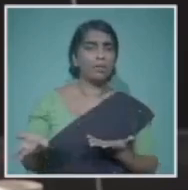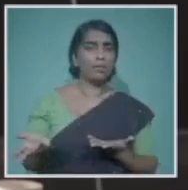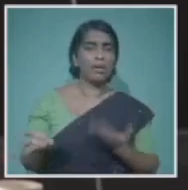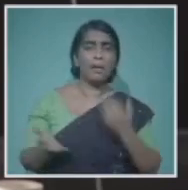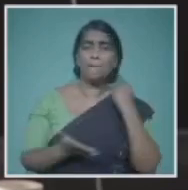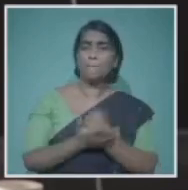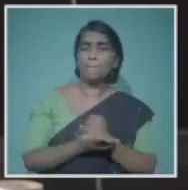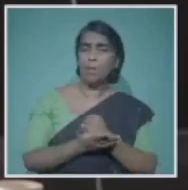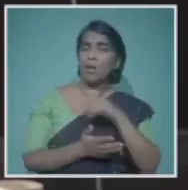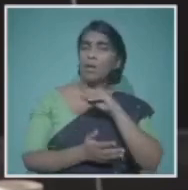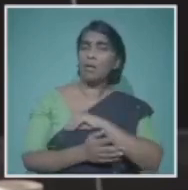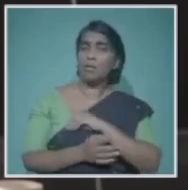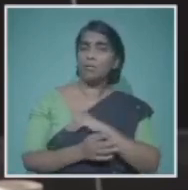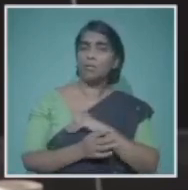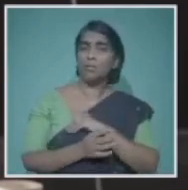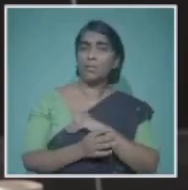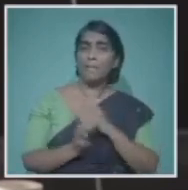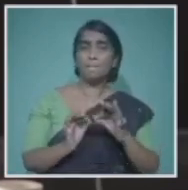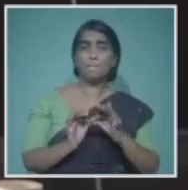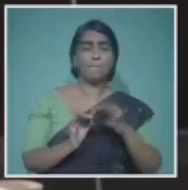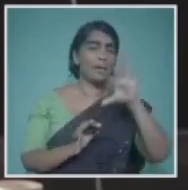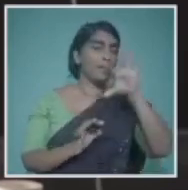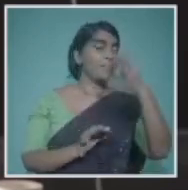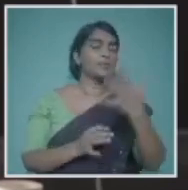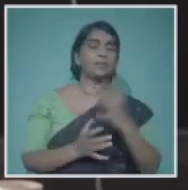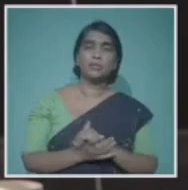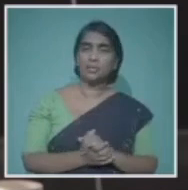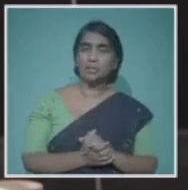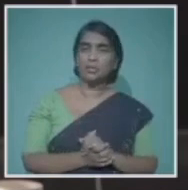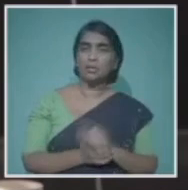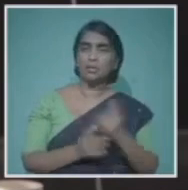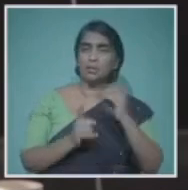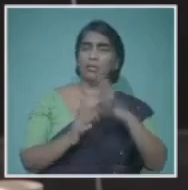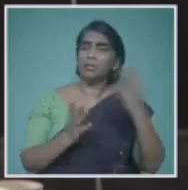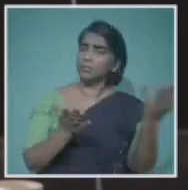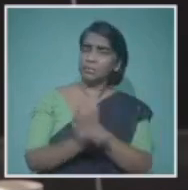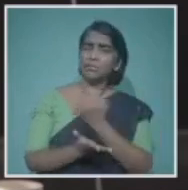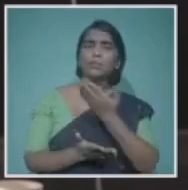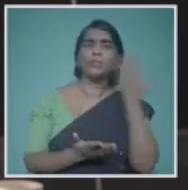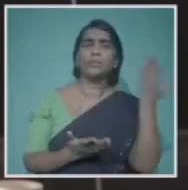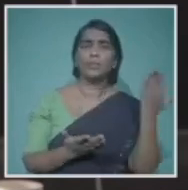මහ බැංකුවට ඒ ලාභය බිලියන 500ක් විතර. කෙලිම එක ගහන්න පුළුවන්.